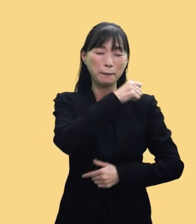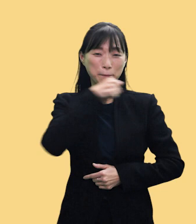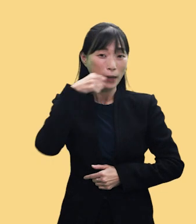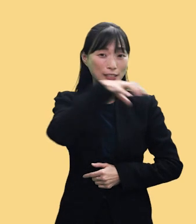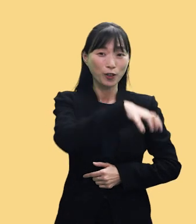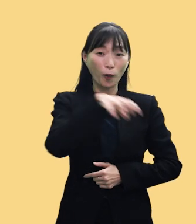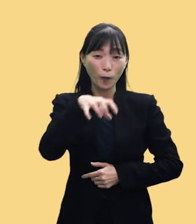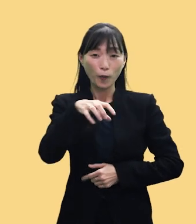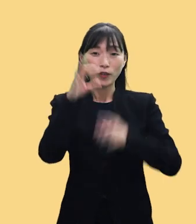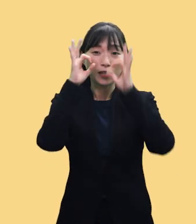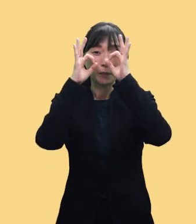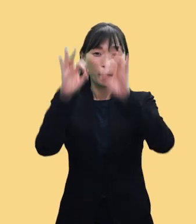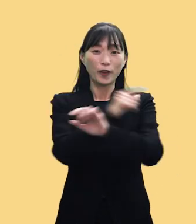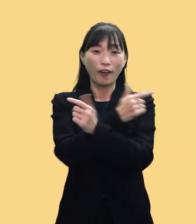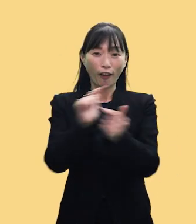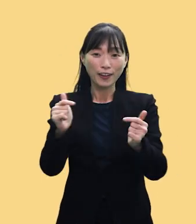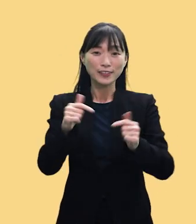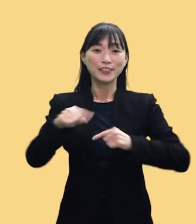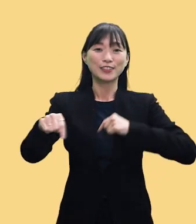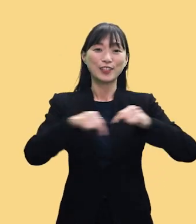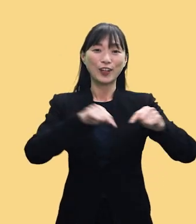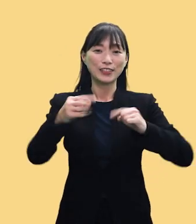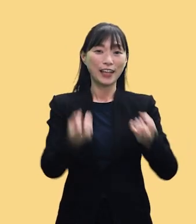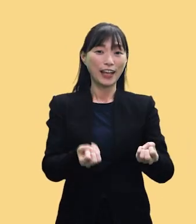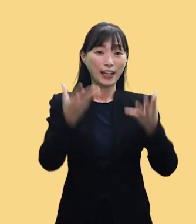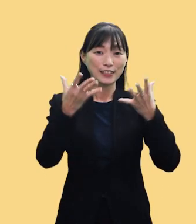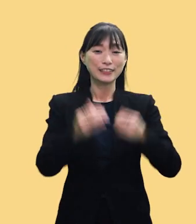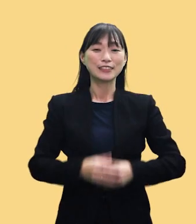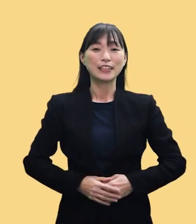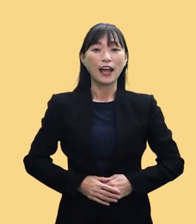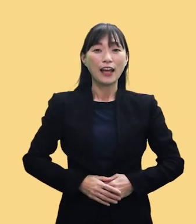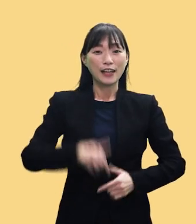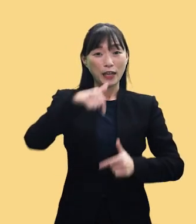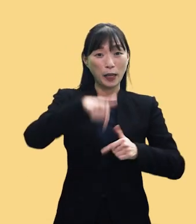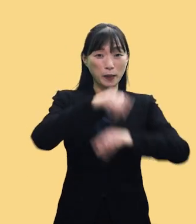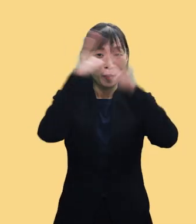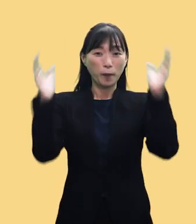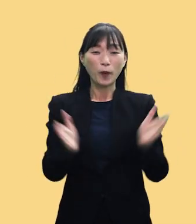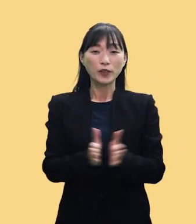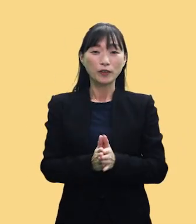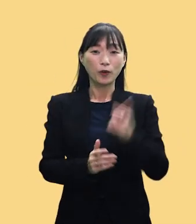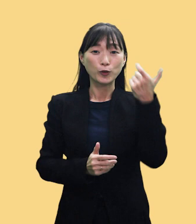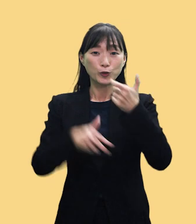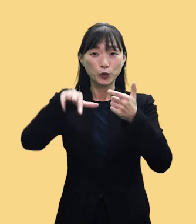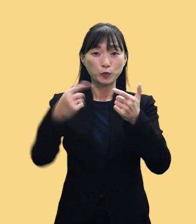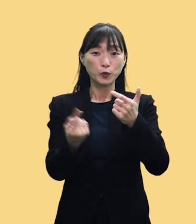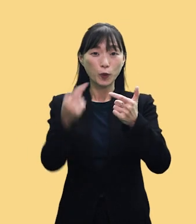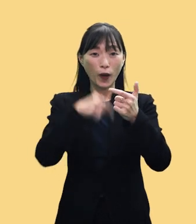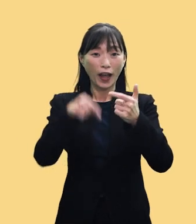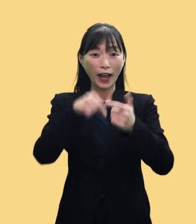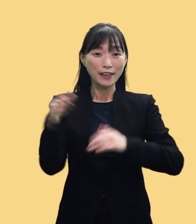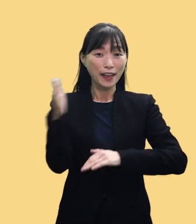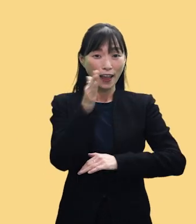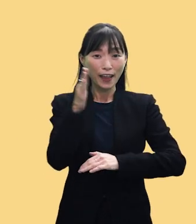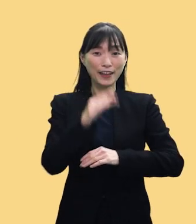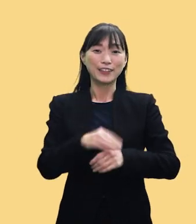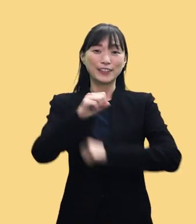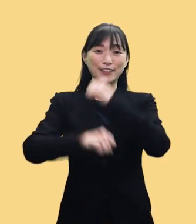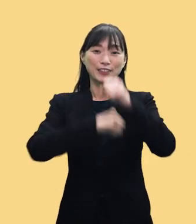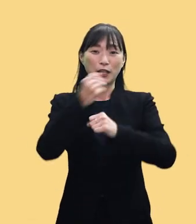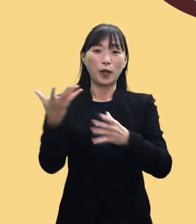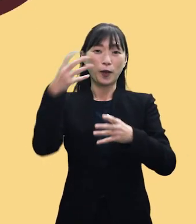맛집, 볼거리, 정책, 행사 등등 그야말로 강남의 모든 것을 60초 내외로 자유롭게 담을 수